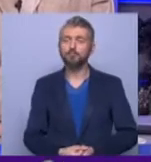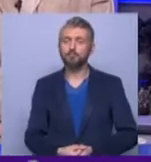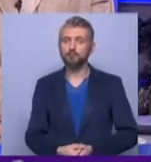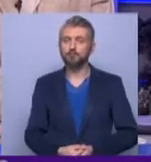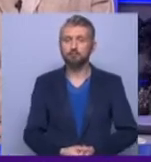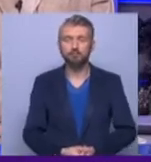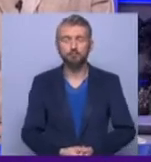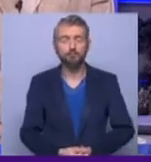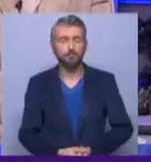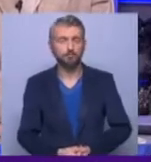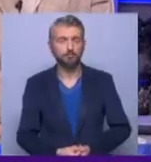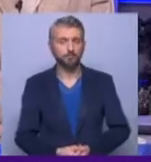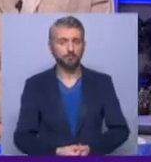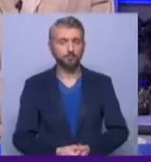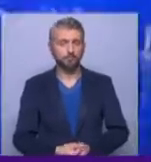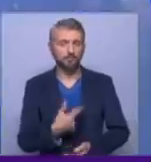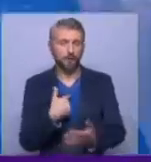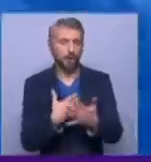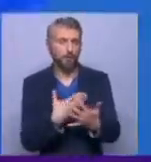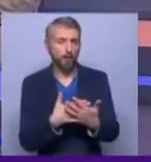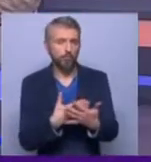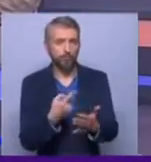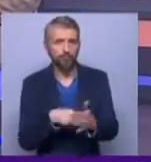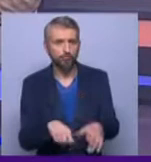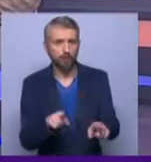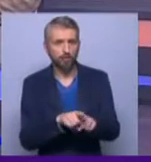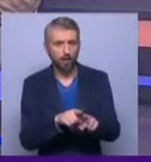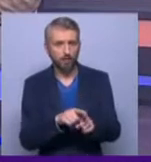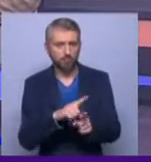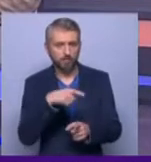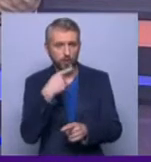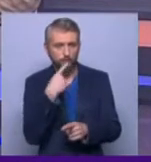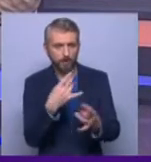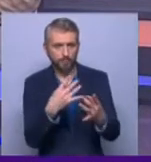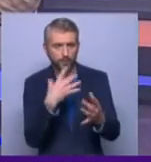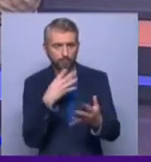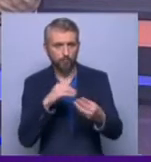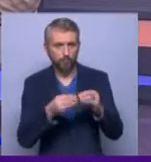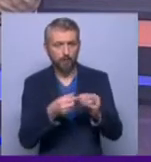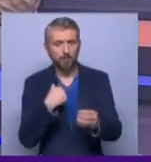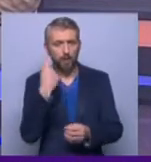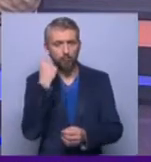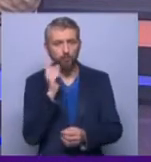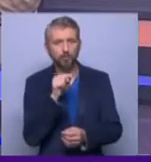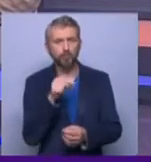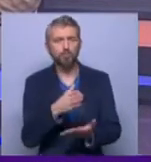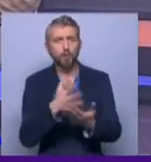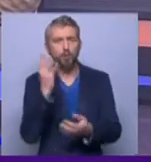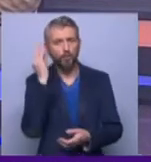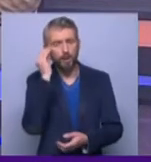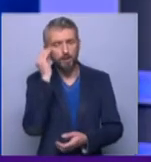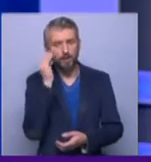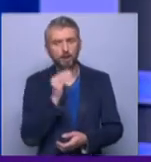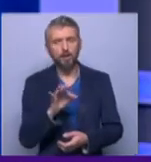Зможете відповісти, поки ми будемо далі? Тому що так на словах переповідаєте свої проблеми. Я думаю, що, скоріш за все, тут мались на увазі